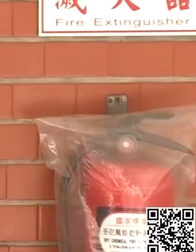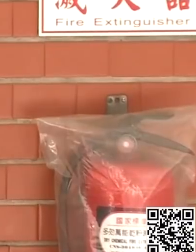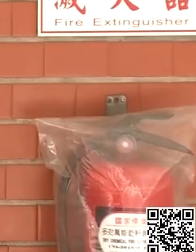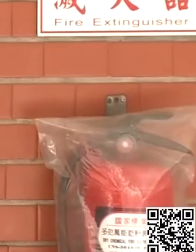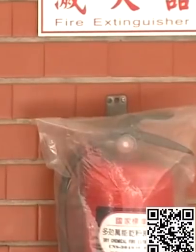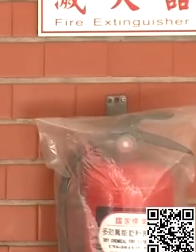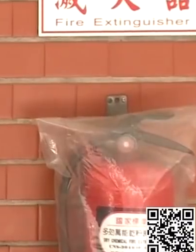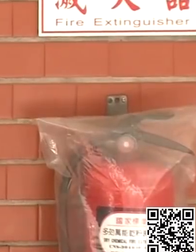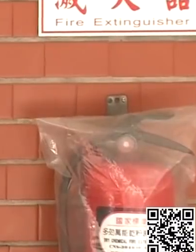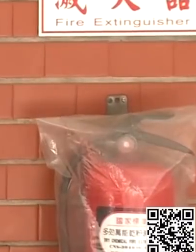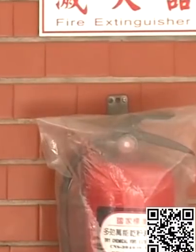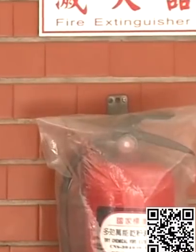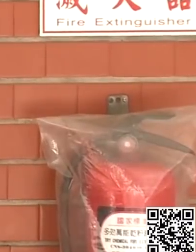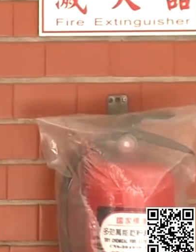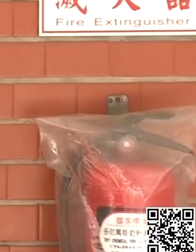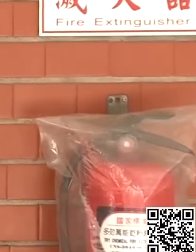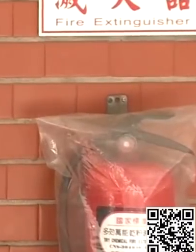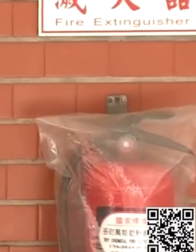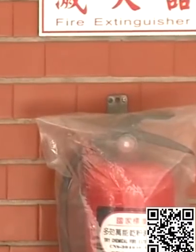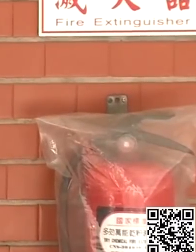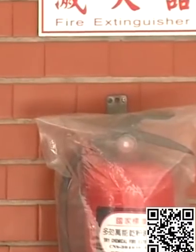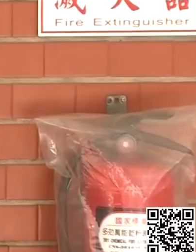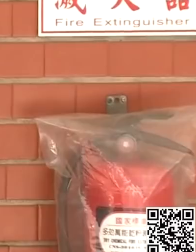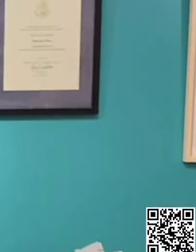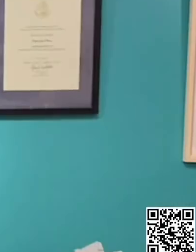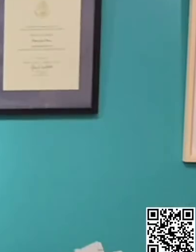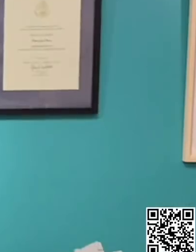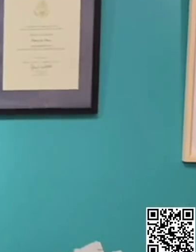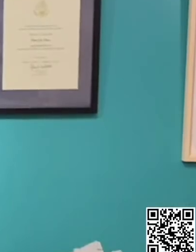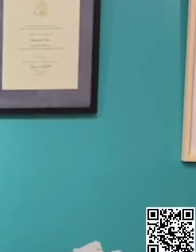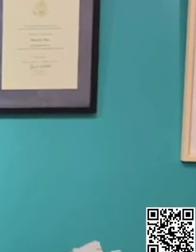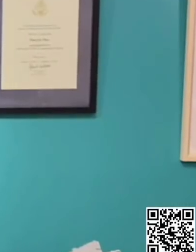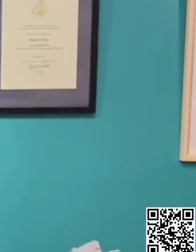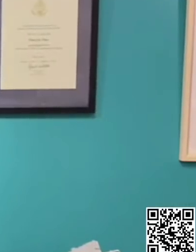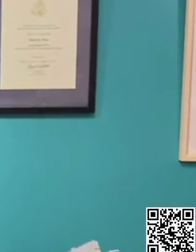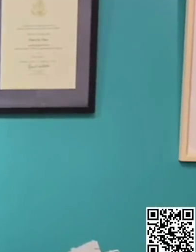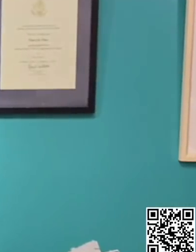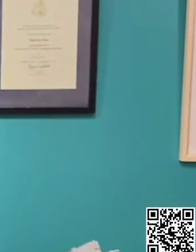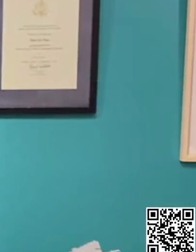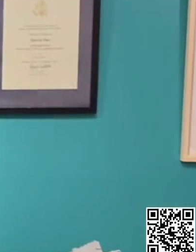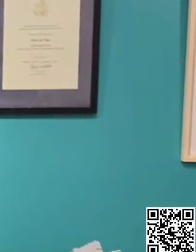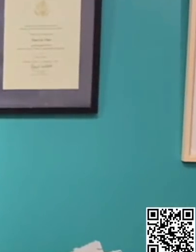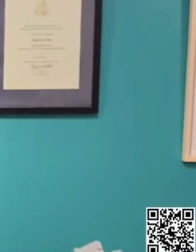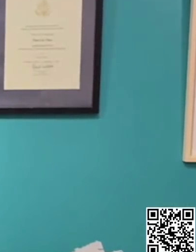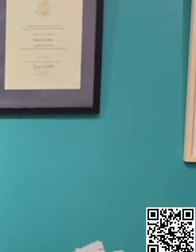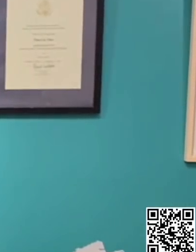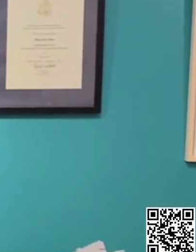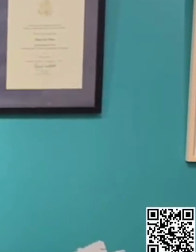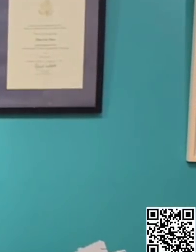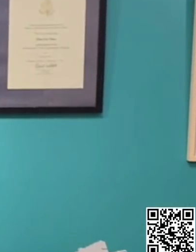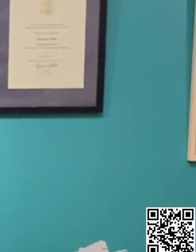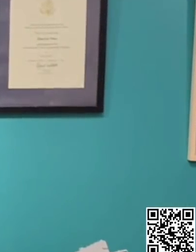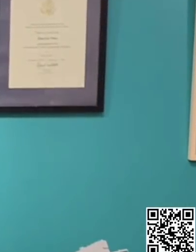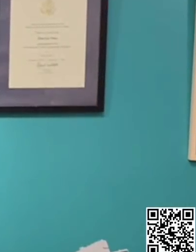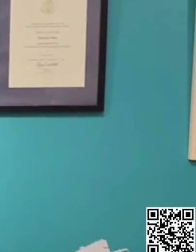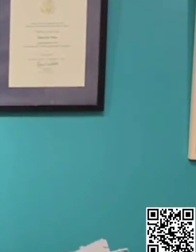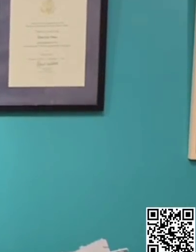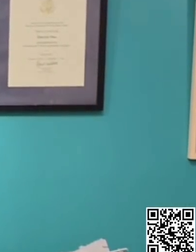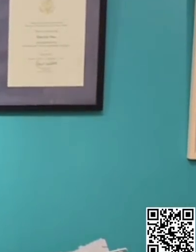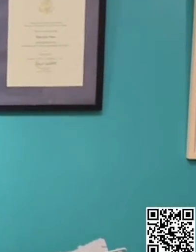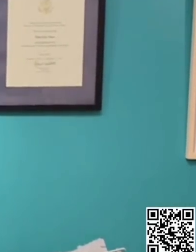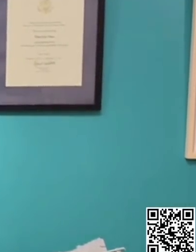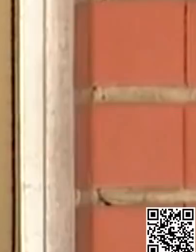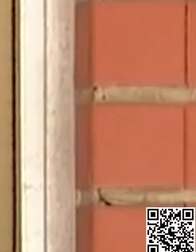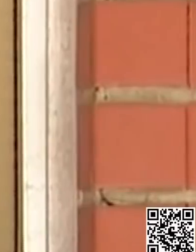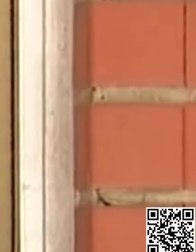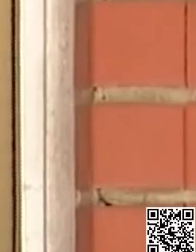铭这么大咖想见总统，有需要这样透过媒体吗？ 那至于这一些不实的传言或者一些他自己也认为是臆测的消息，